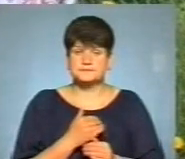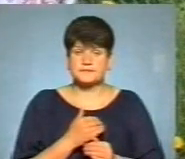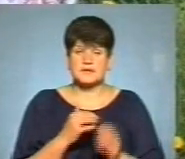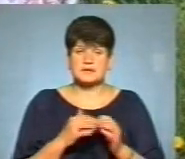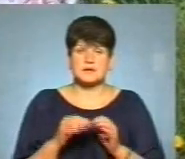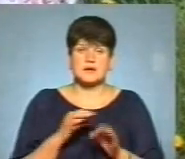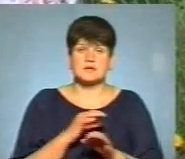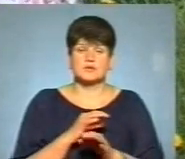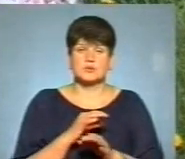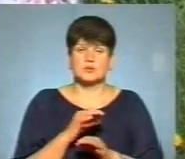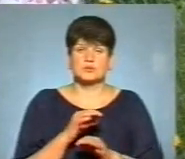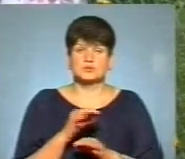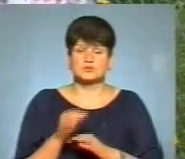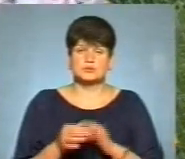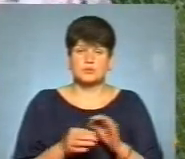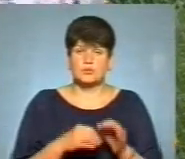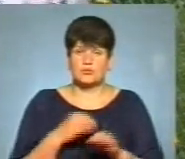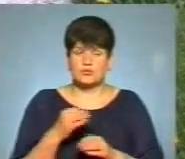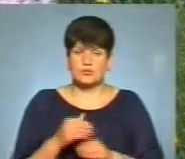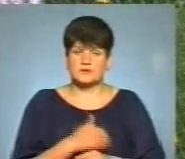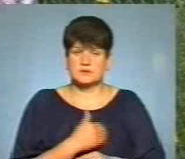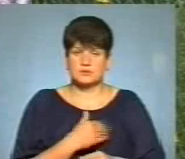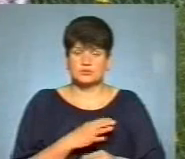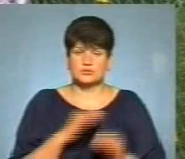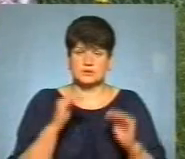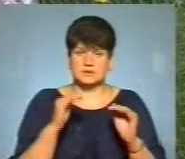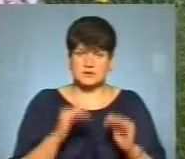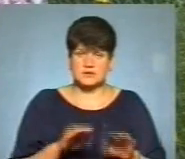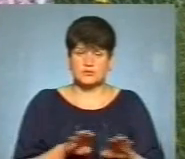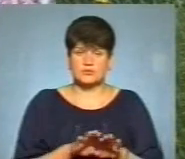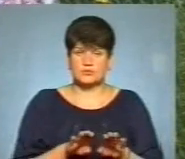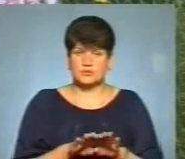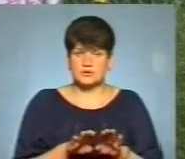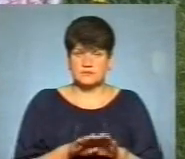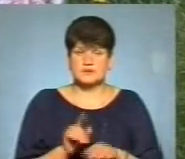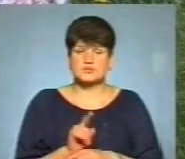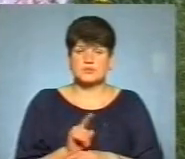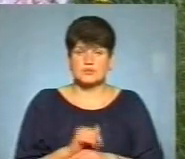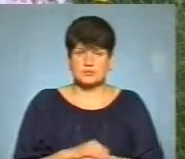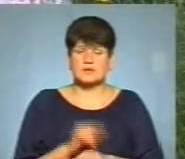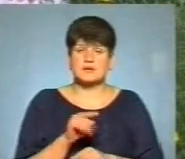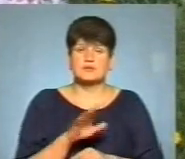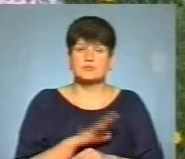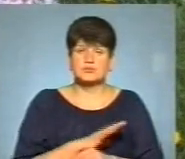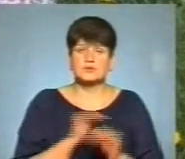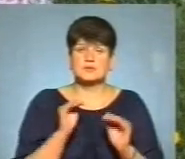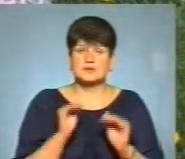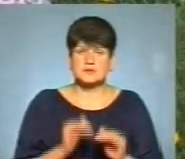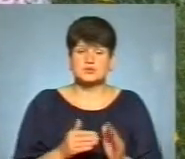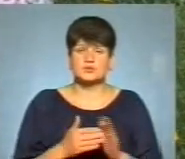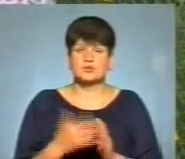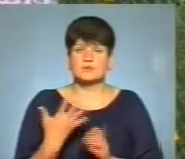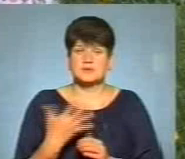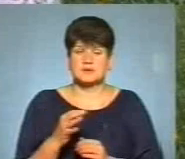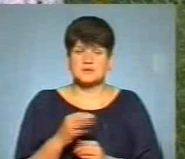Середньодобові температури повітря на той час були достатньо таки нижчими в порівнянні із кліматичною нормою. Навіть були нижчими до 5 градусів.